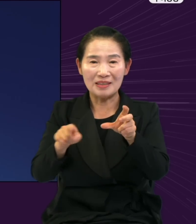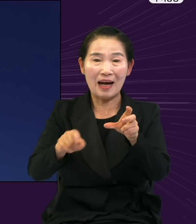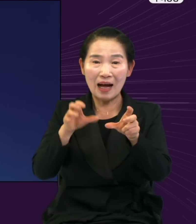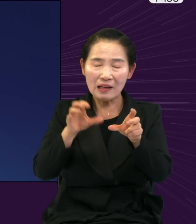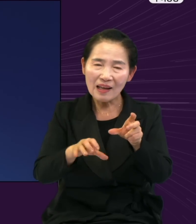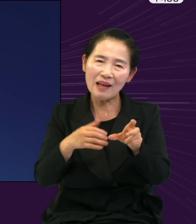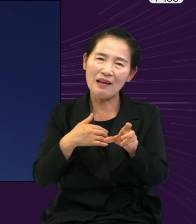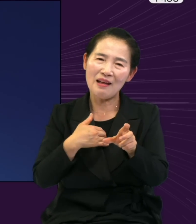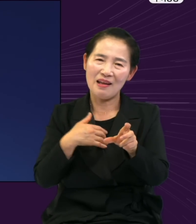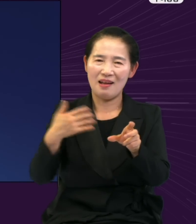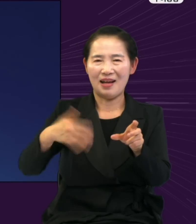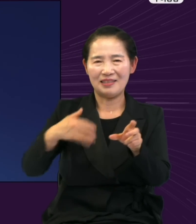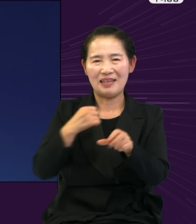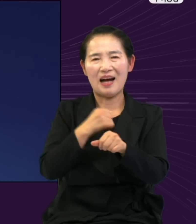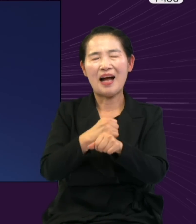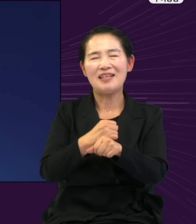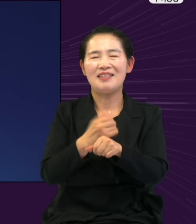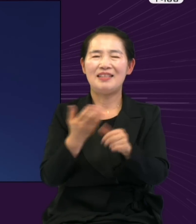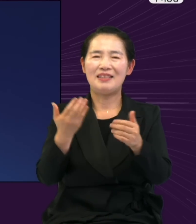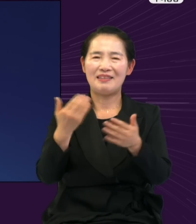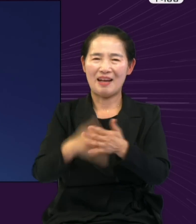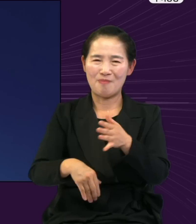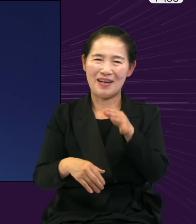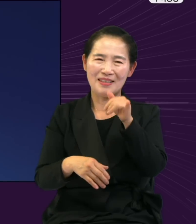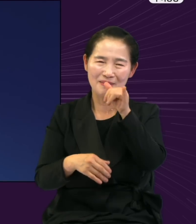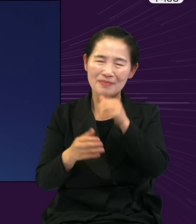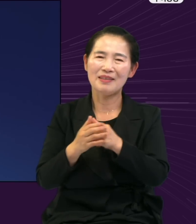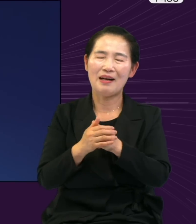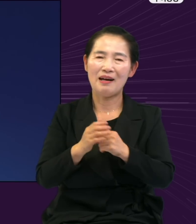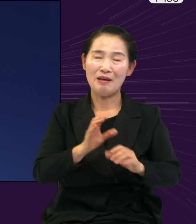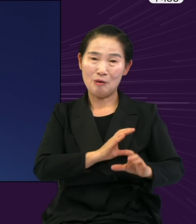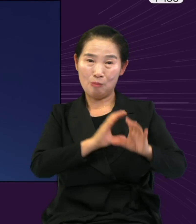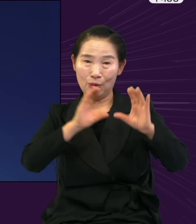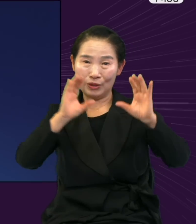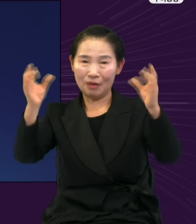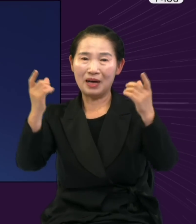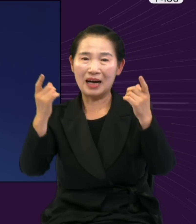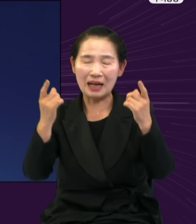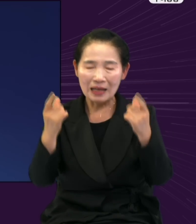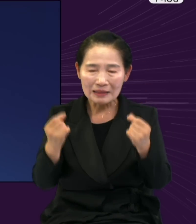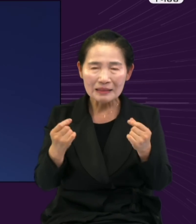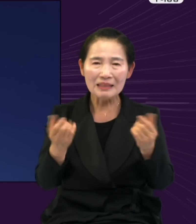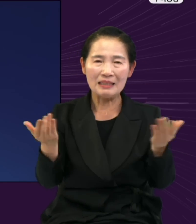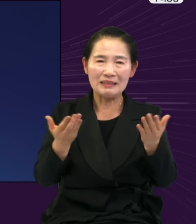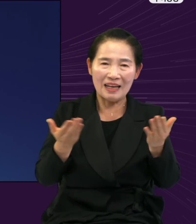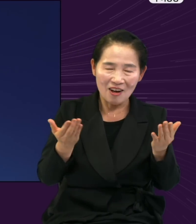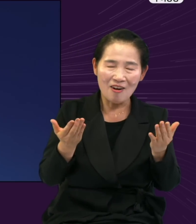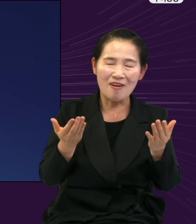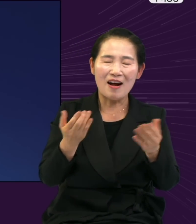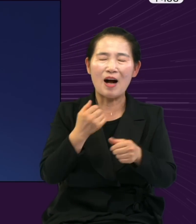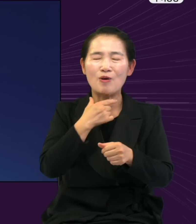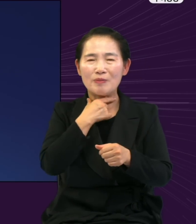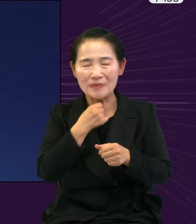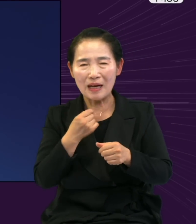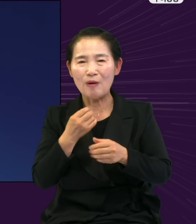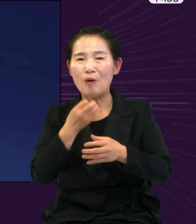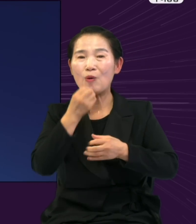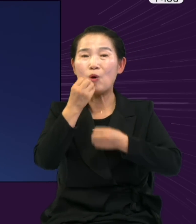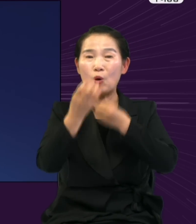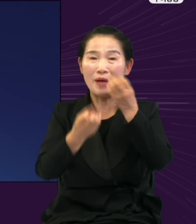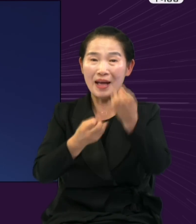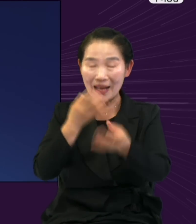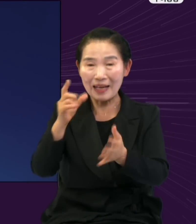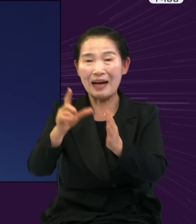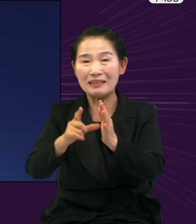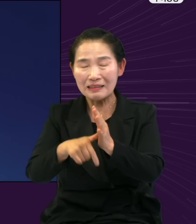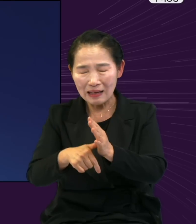일이 남아 있습니다. 모세와 같은 사역자가 되고 싶다고 고백했을 때 하나님은 저에게 마라의 쓴물을 달게